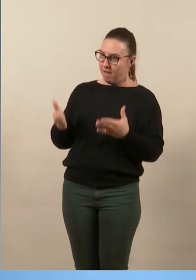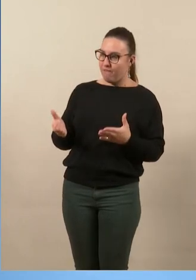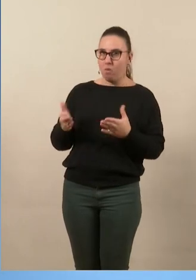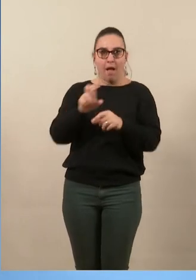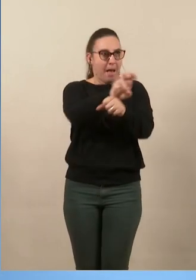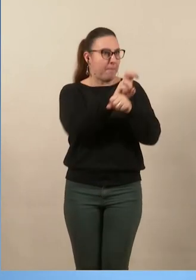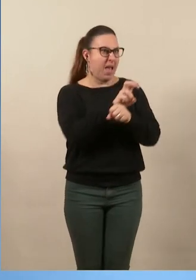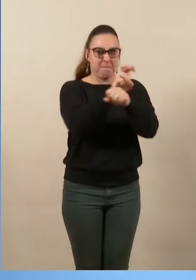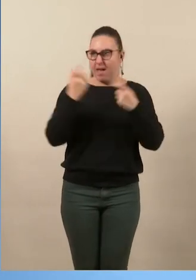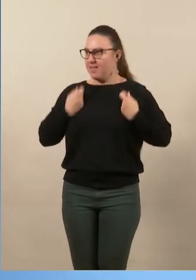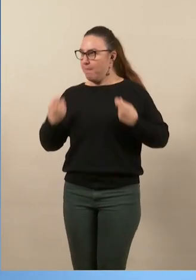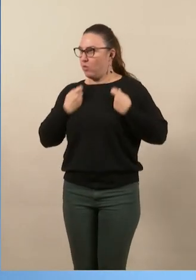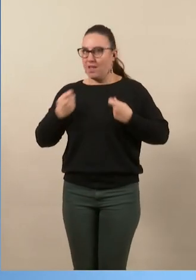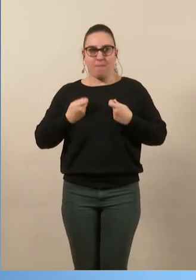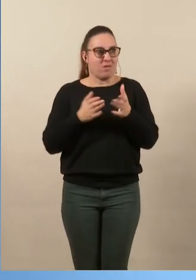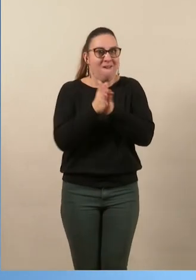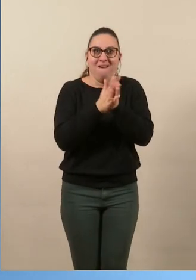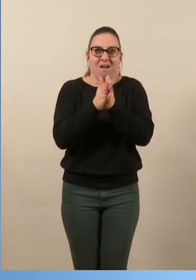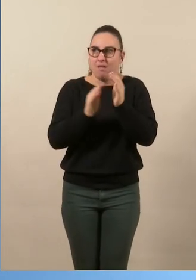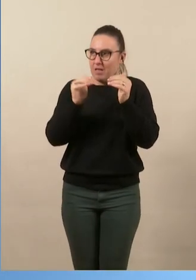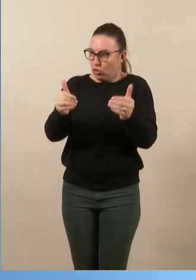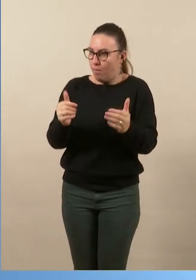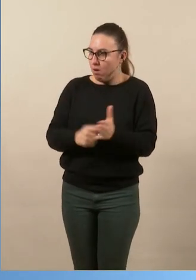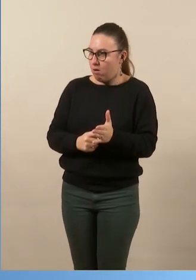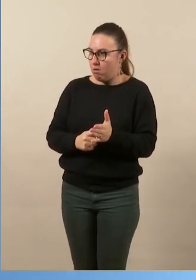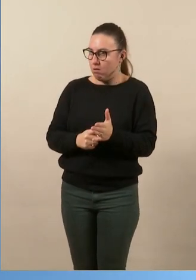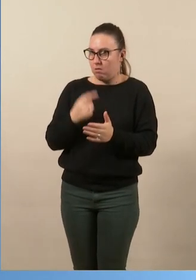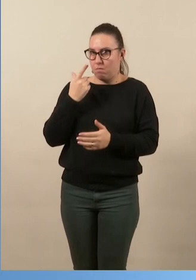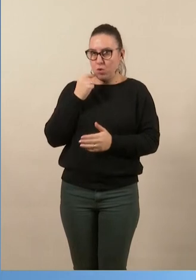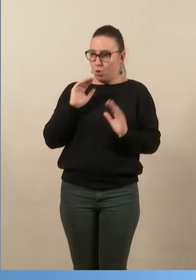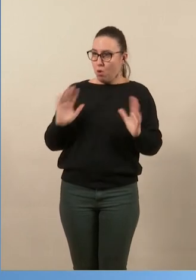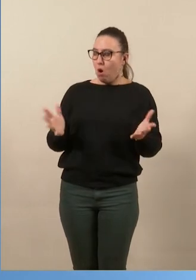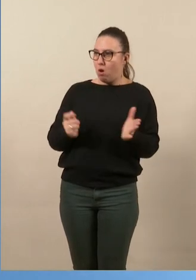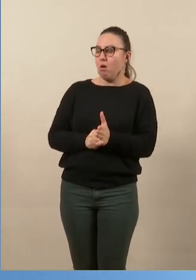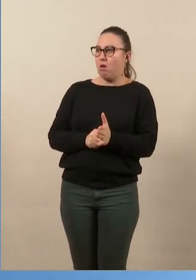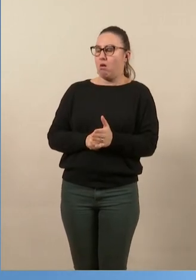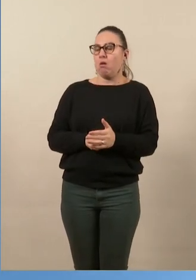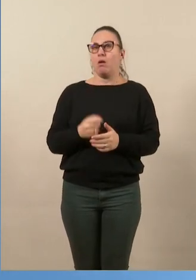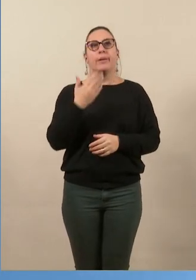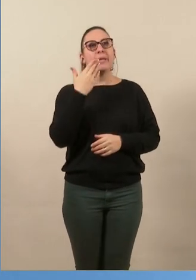emprunteuse et dépensière frénétique va-t-elle s'arrêter Monsieur l'Adjoint merci